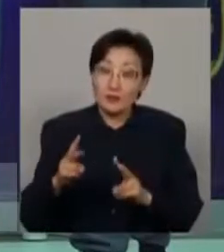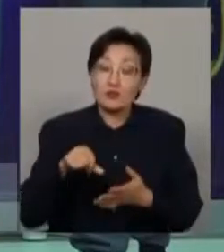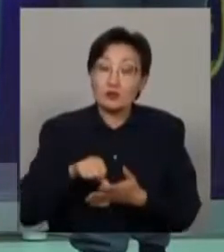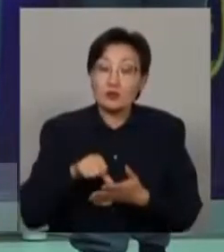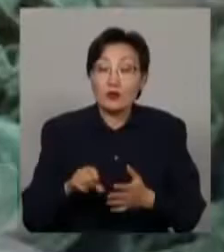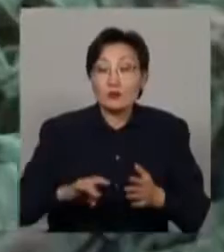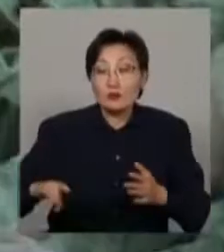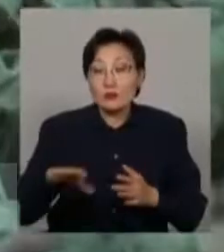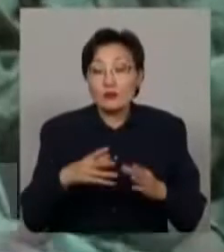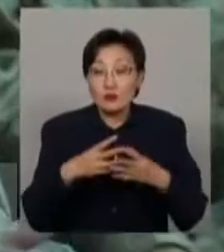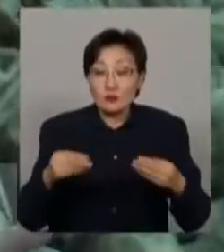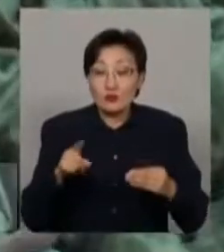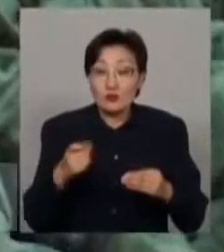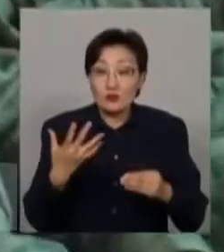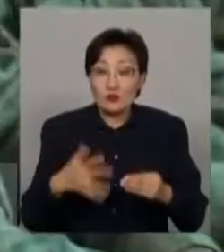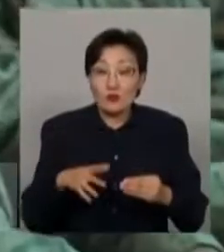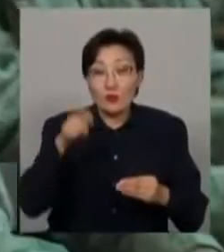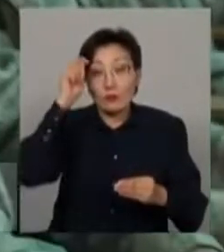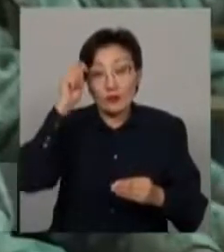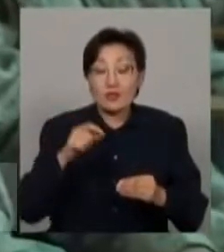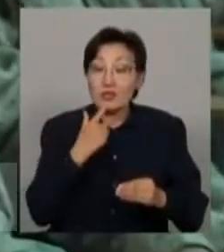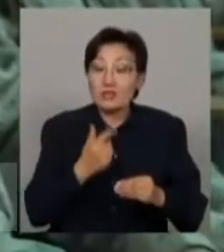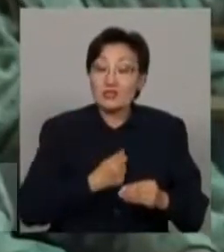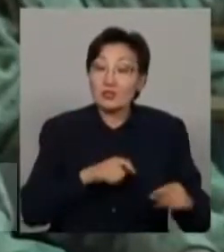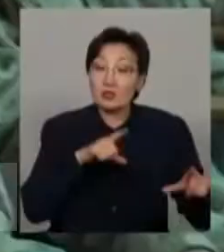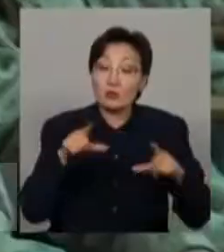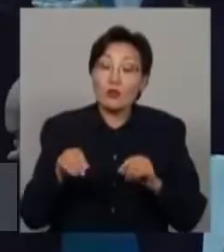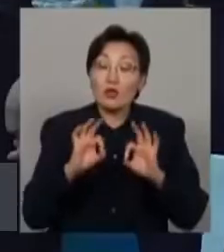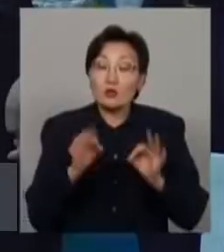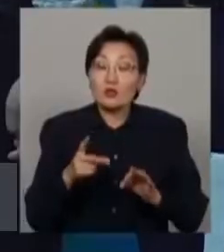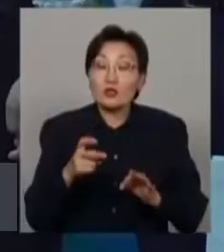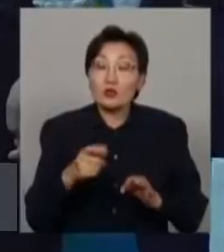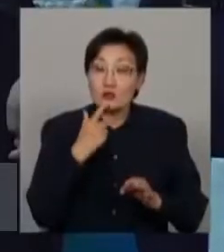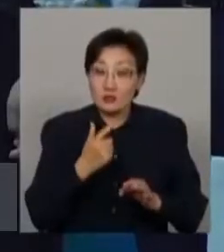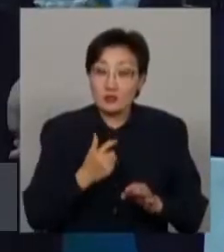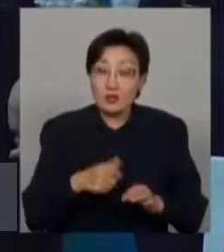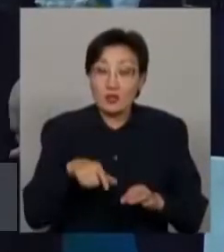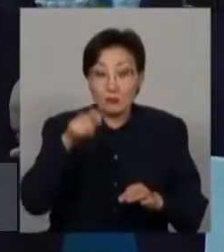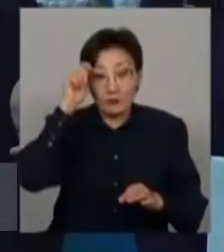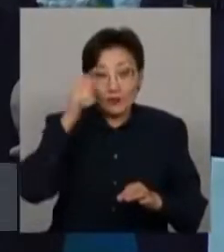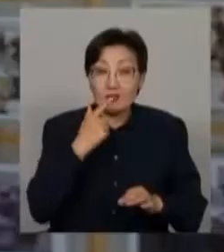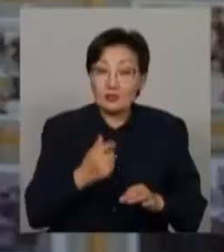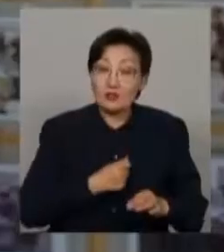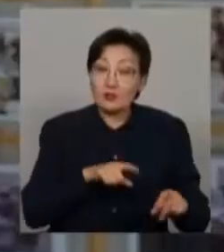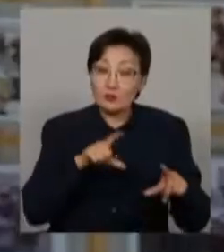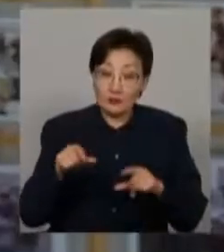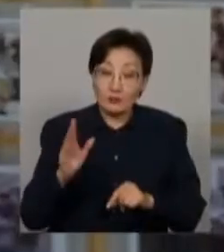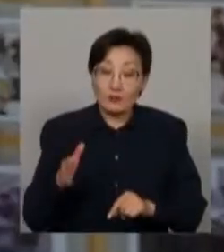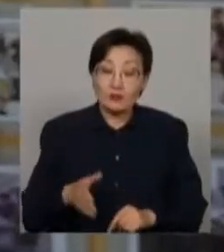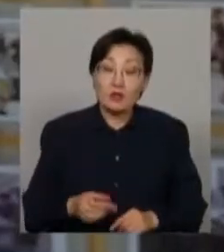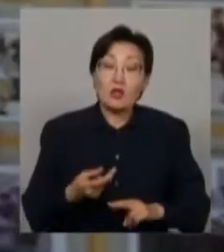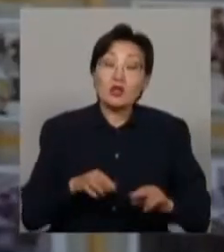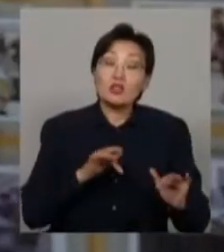Биыл аудан бойынша көктемде 150 бала әскерге аттанған, күзде тағы 200 азамат сарбаз аттанбақ.